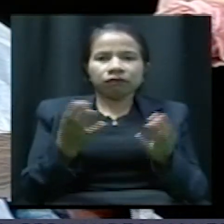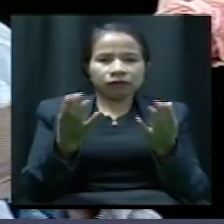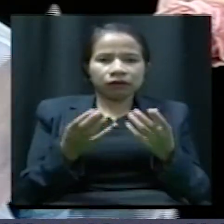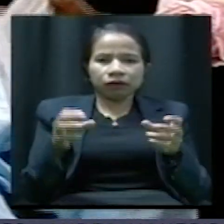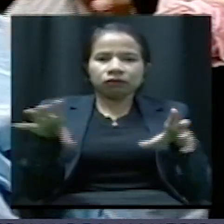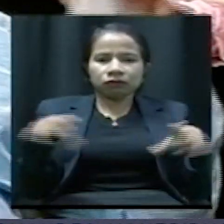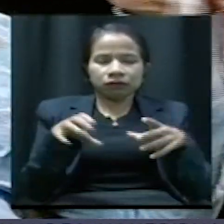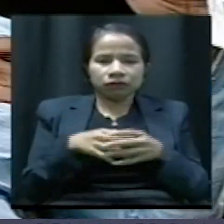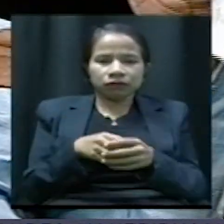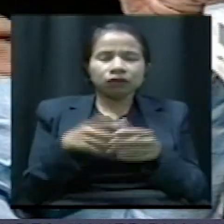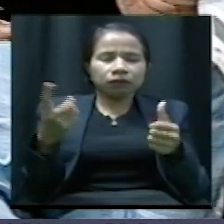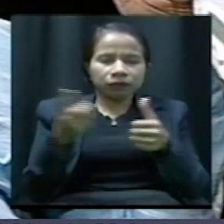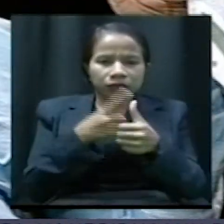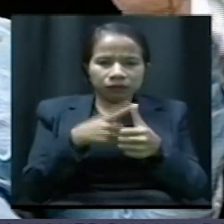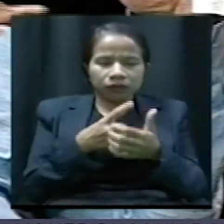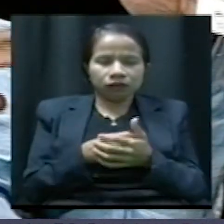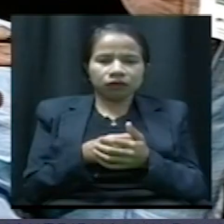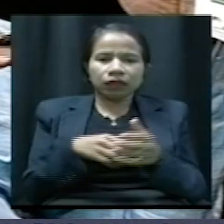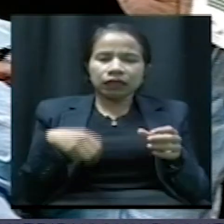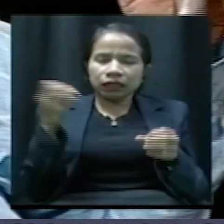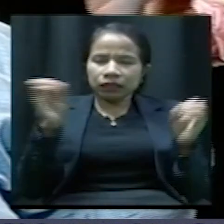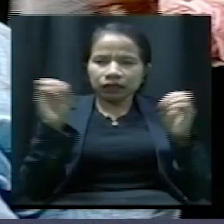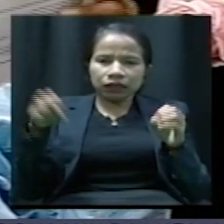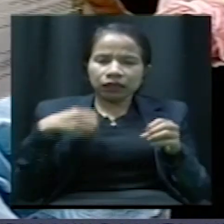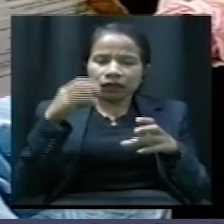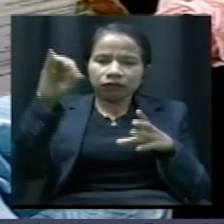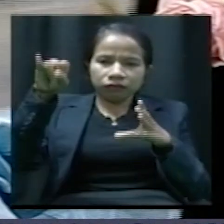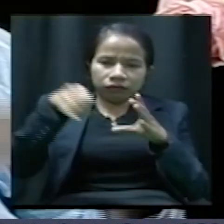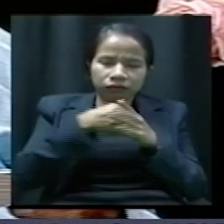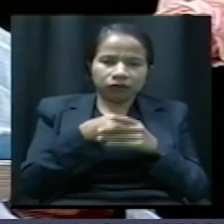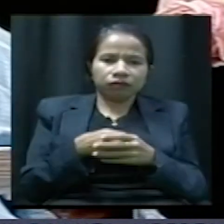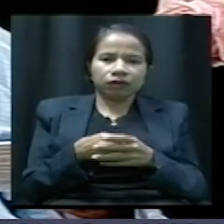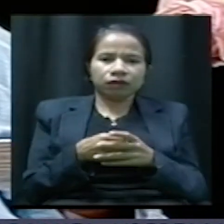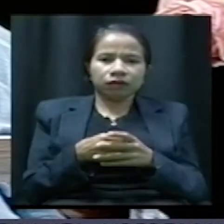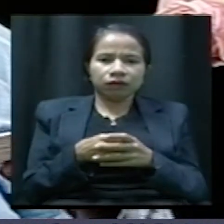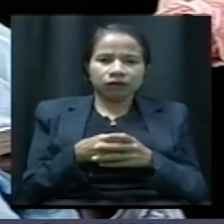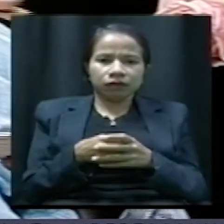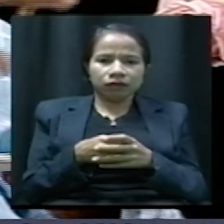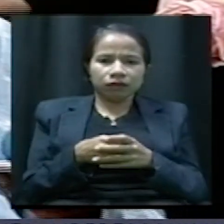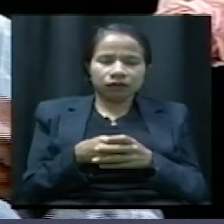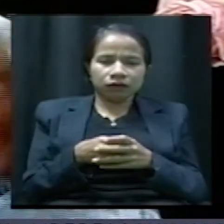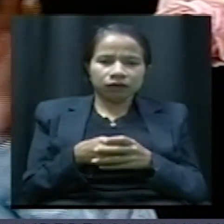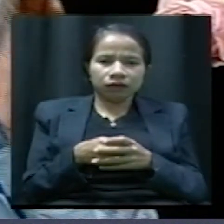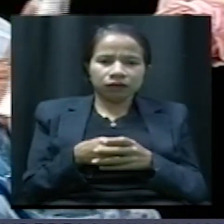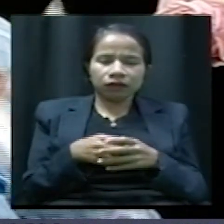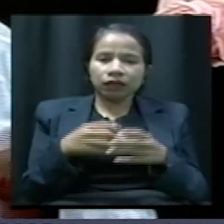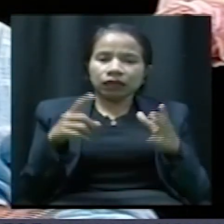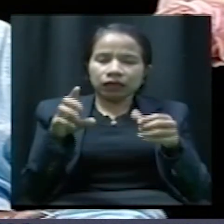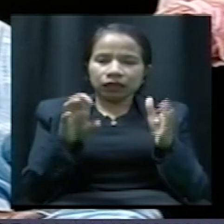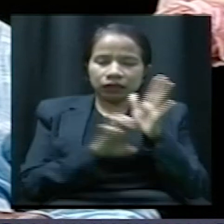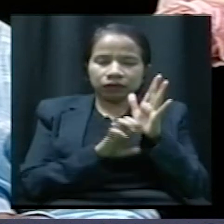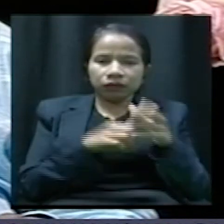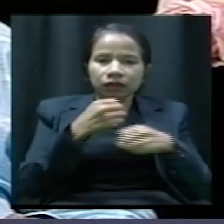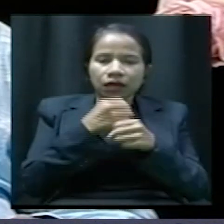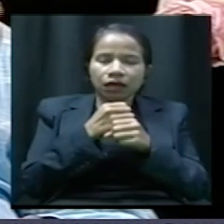an senen. Se mes kono hia proseso inisiu keran itala envolve. Ejemplo asan kono italo uma. Husi uma ito kono construi inisiu